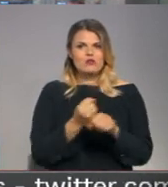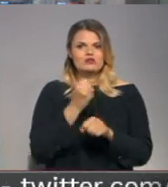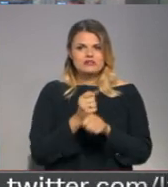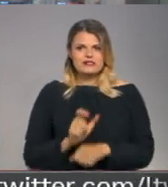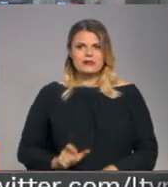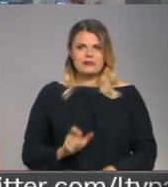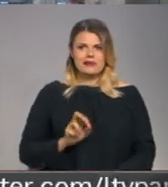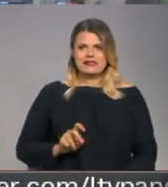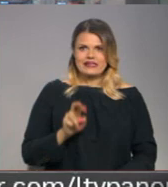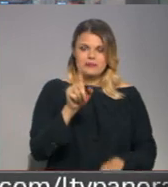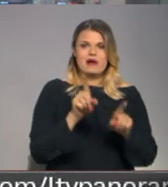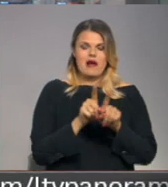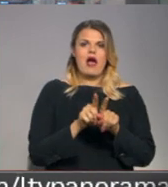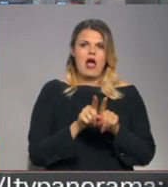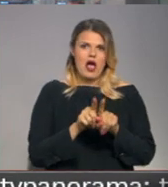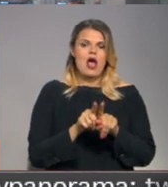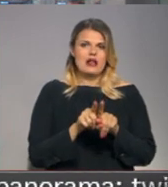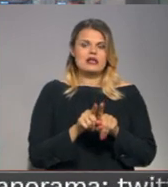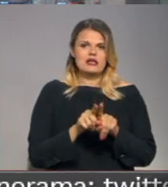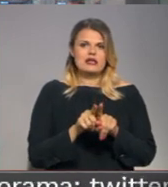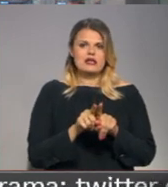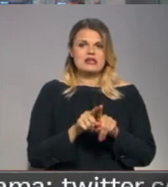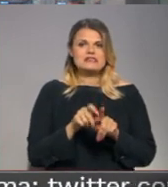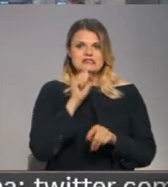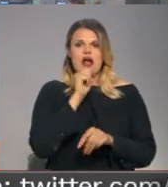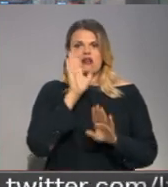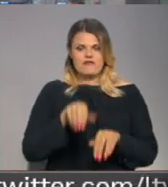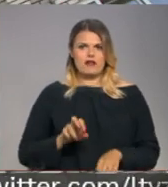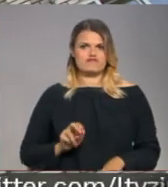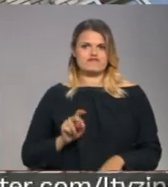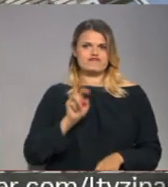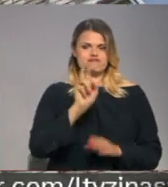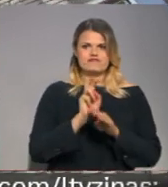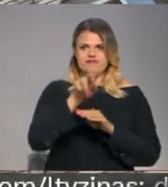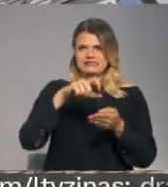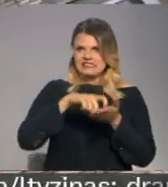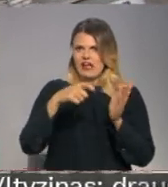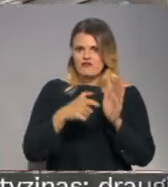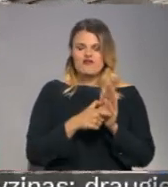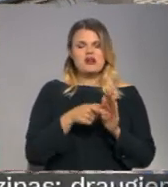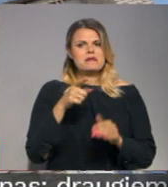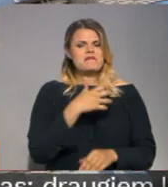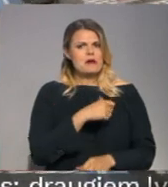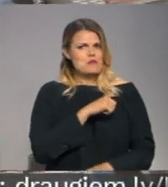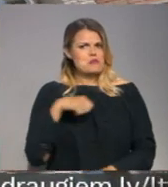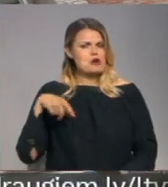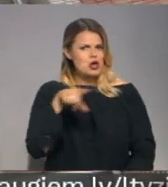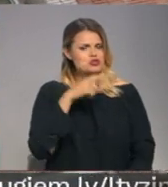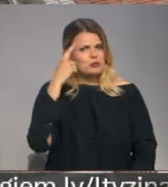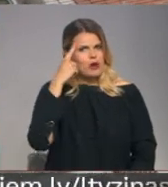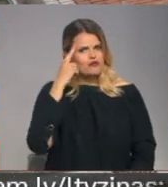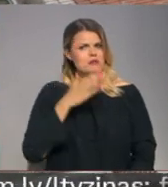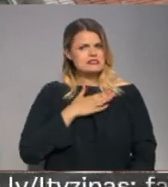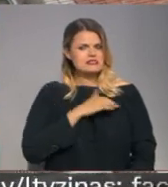skaistu laipiņu, par kuru arī patiesībā mēs kā cilvēki varam viegli ierāpties. Tās esot lietas, par ko padomāt, lai pasargātu